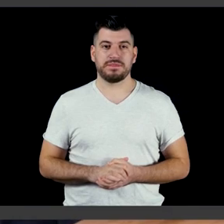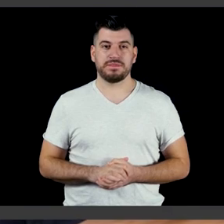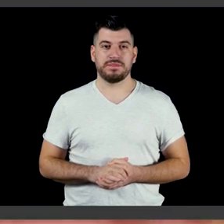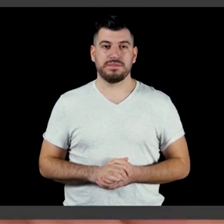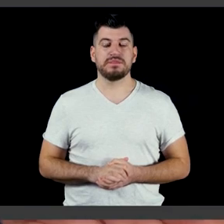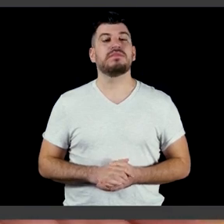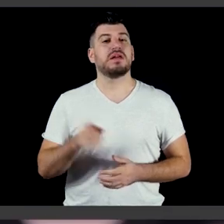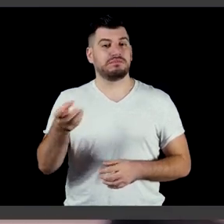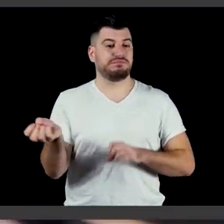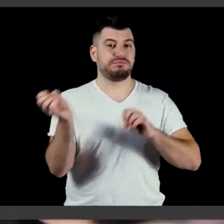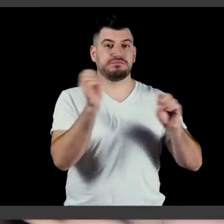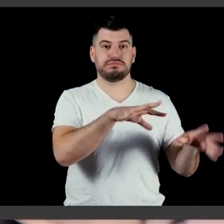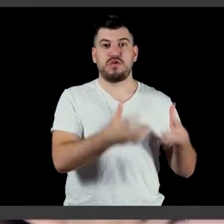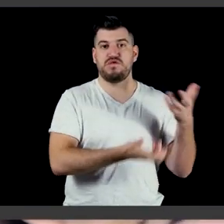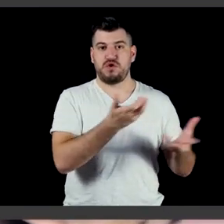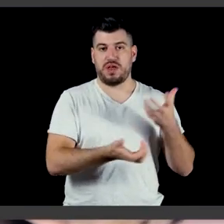Και βάζουμε πάνω στη φωτιά.